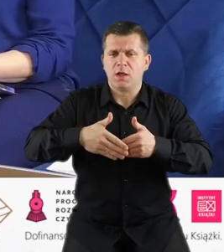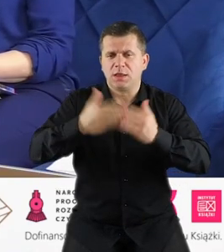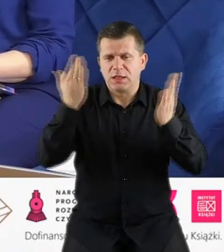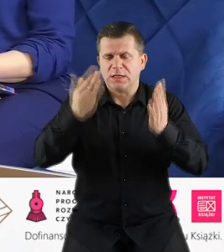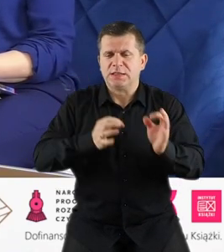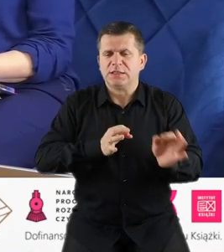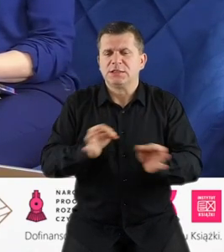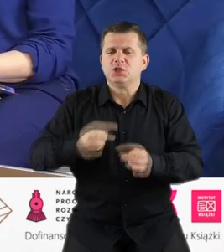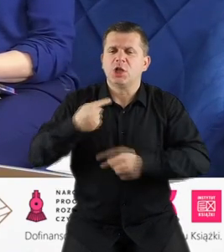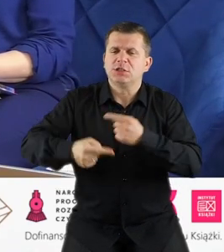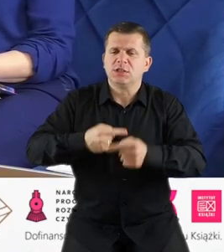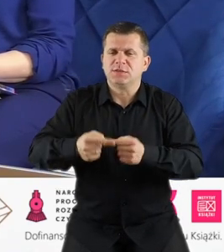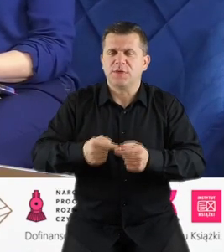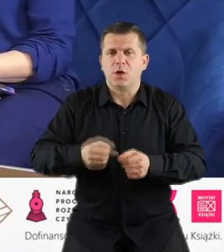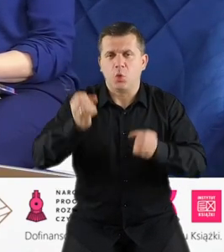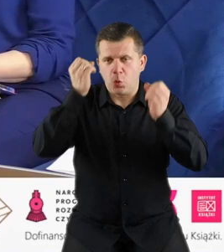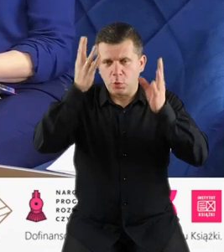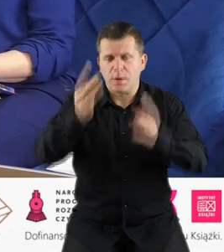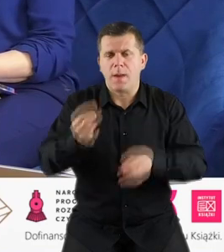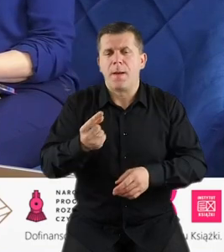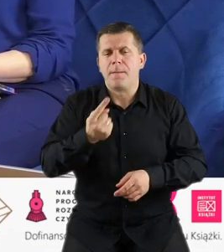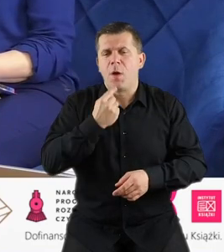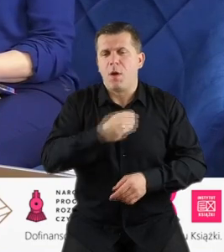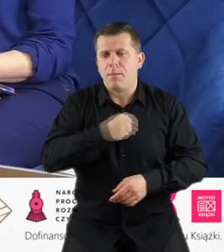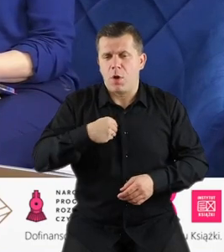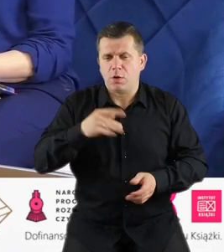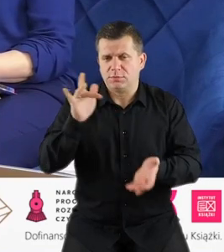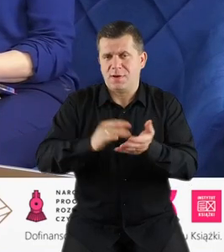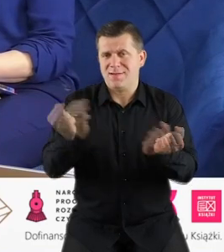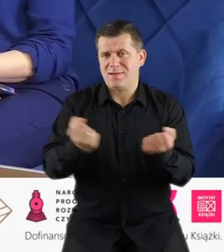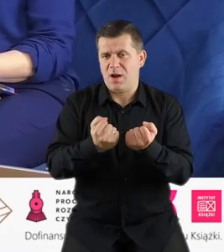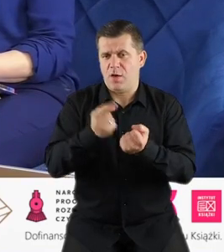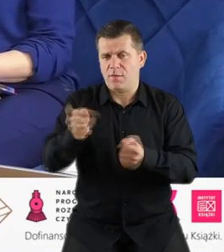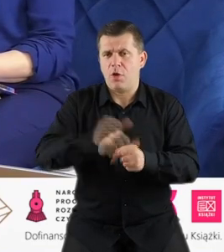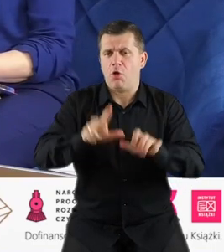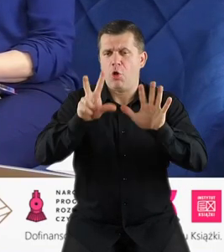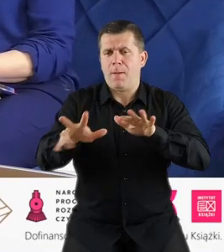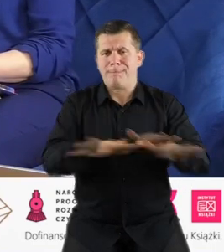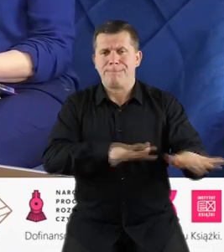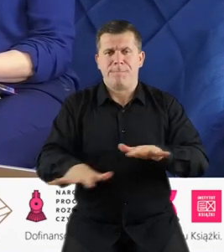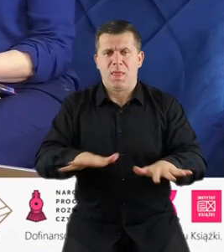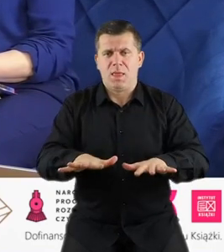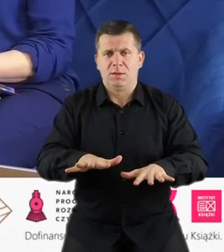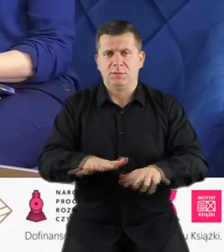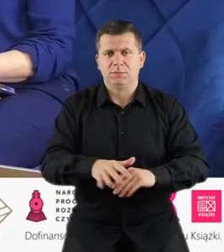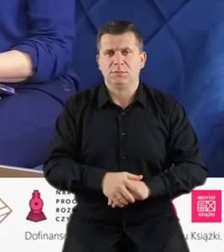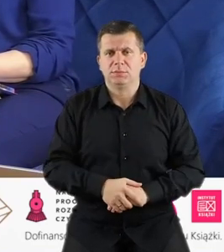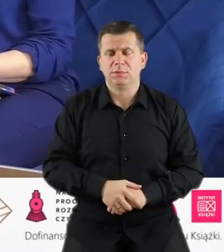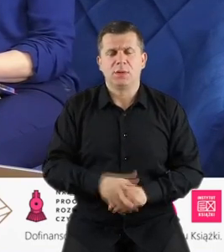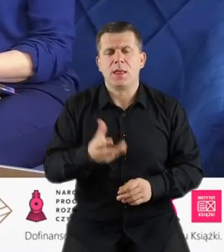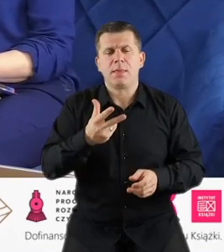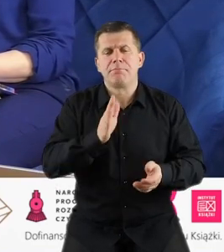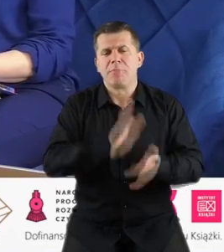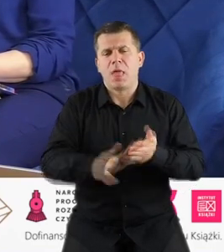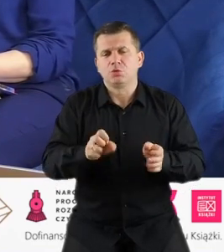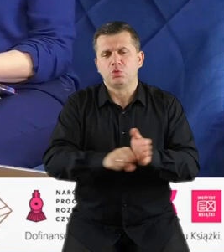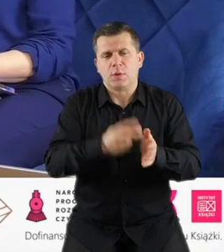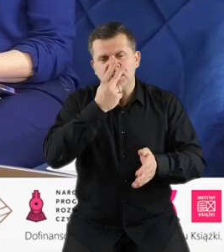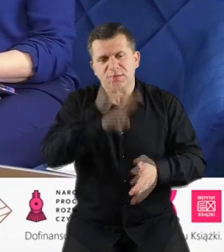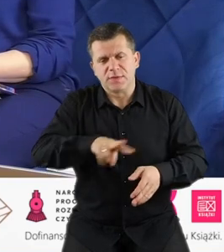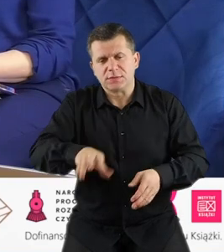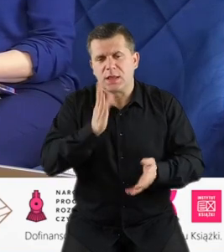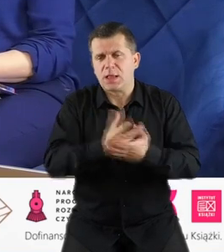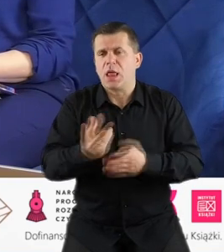Dziedzictwa Kulturowego w Małopolsce i w Krakowie. I tam jest 8 miejsc na co dzień nieprzeznaczonych do zwiedzania, a jesienią